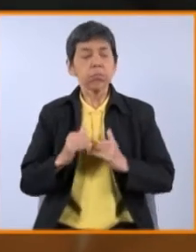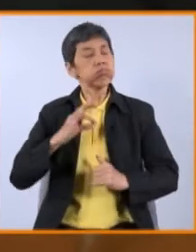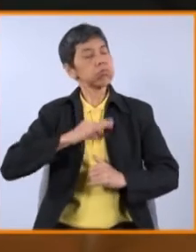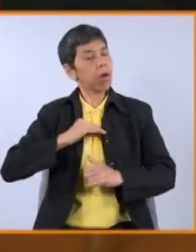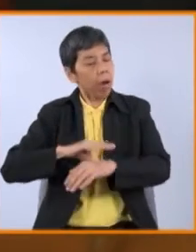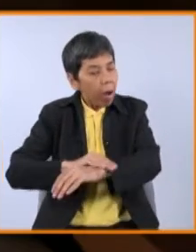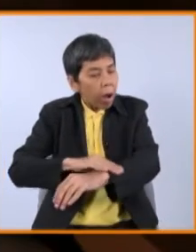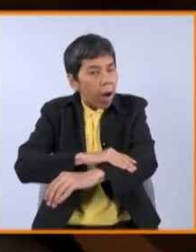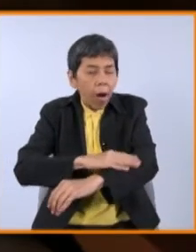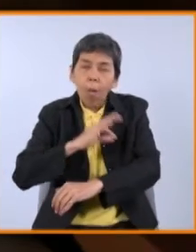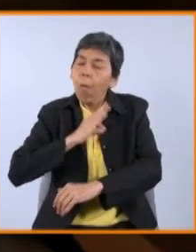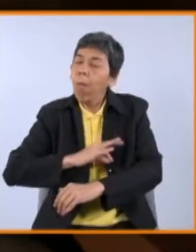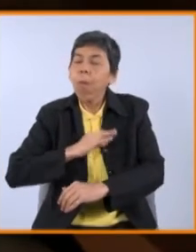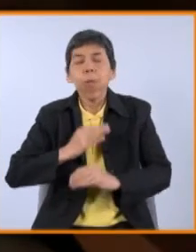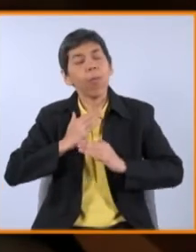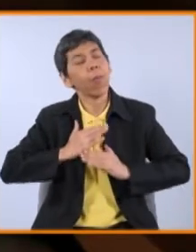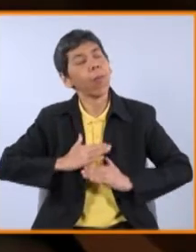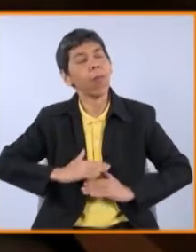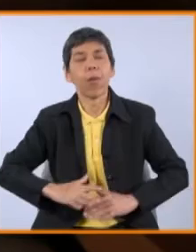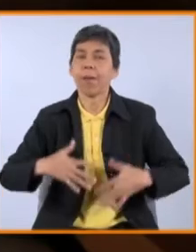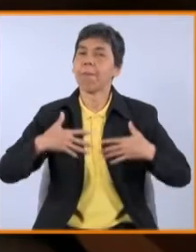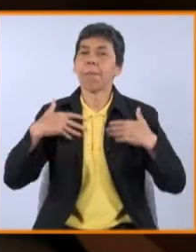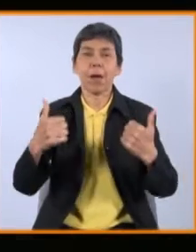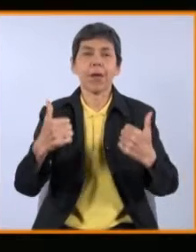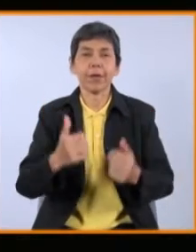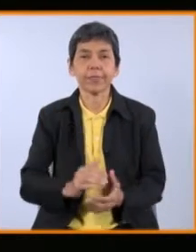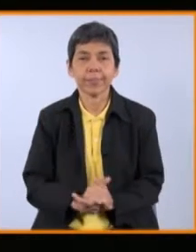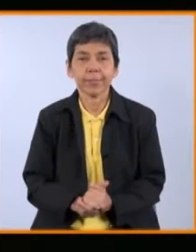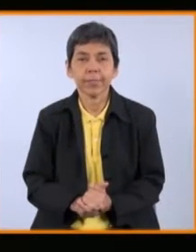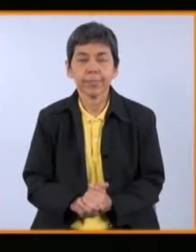กเป็นเสียงเดียวกันว่ารู้สึกโล่งสบายอย่างเห็นได้ชัด